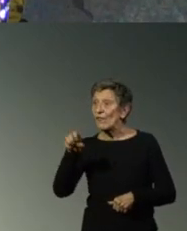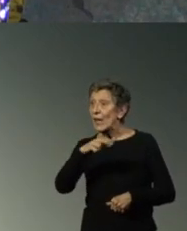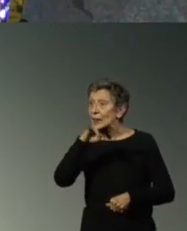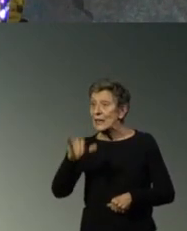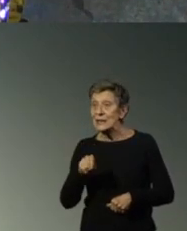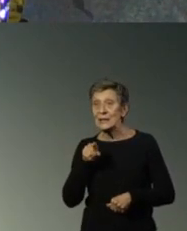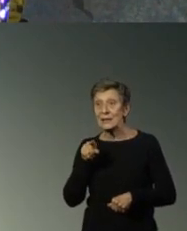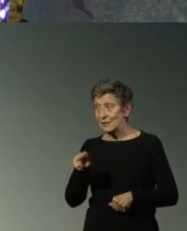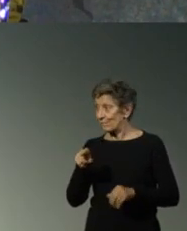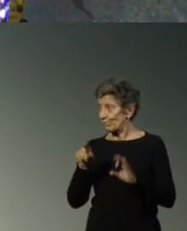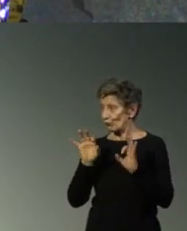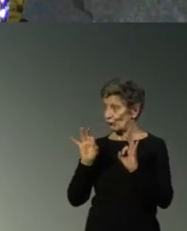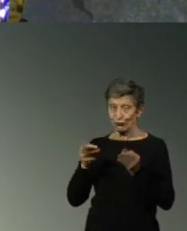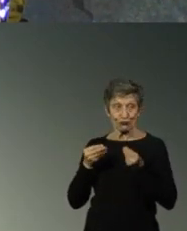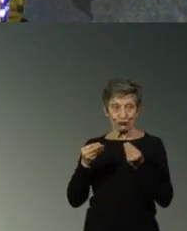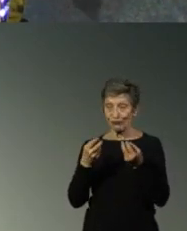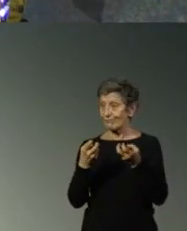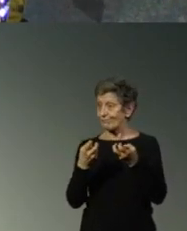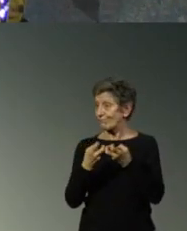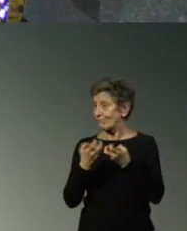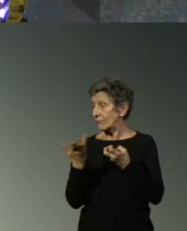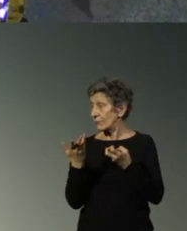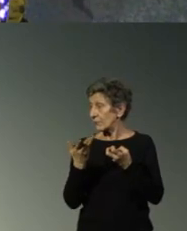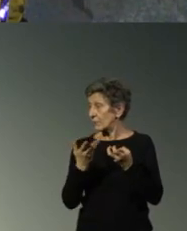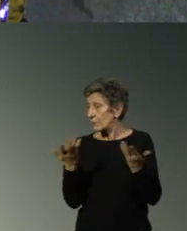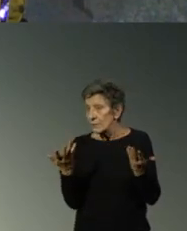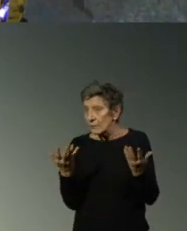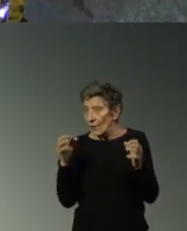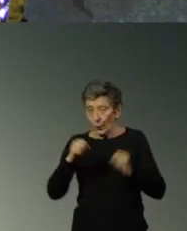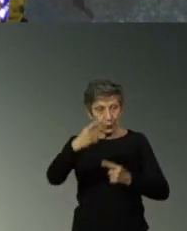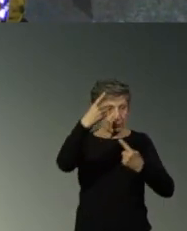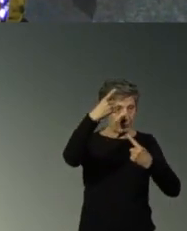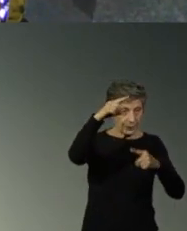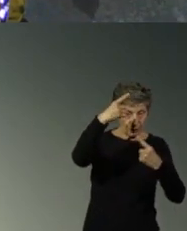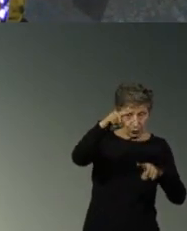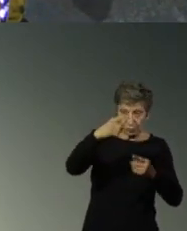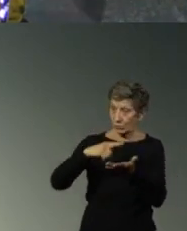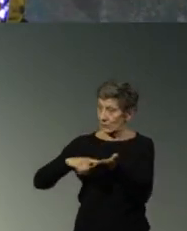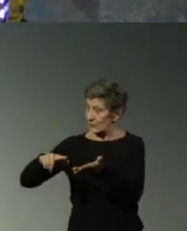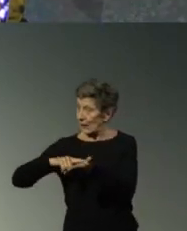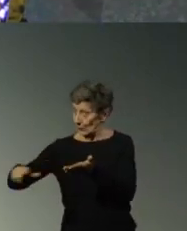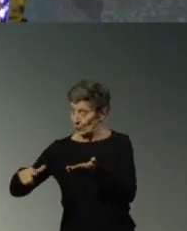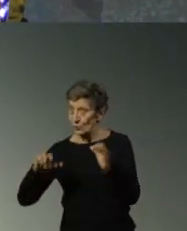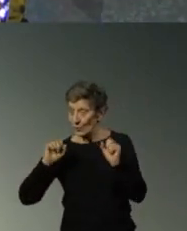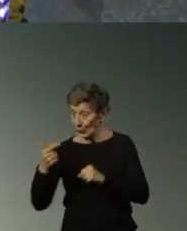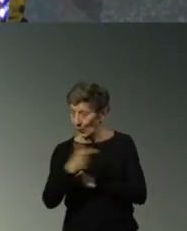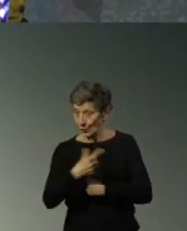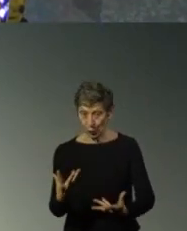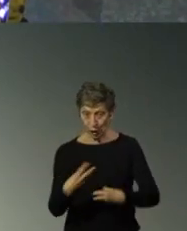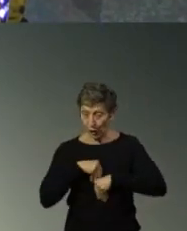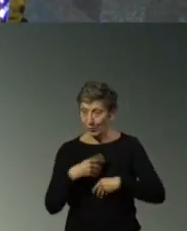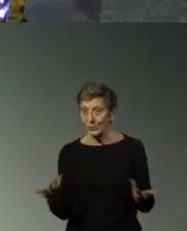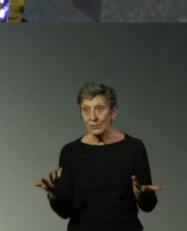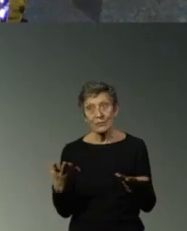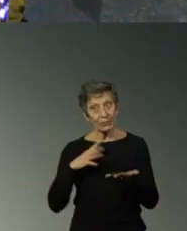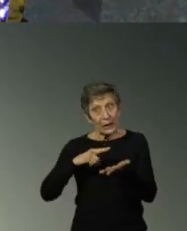semble-t-il, d'illustrer qu'il n'y a pas d'antinomie entre militantisme et littérature, et qu'il y a une littérature d'une